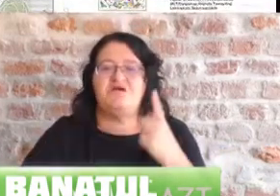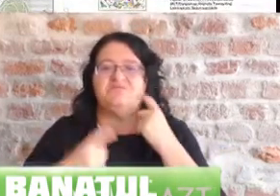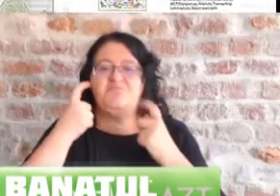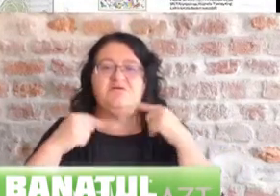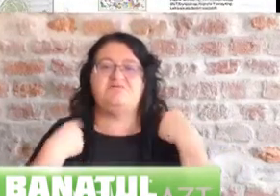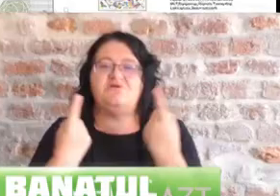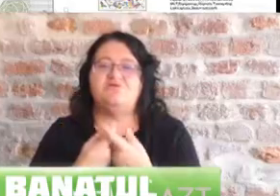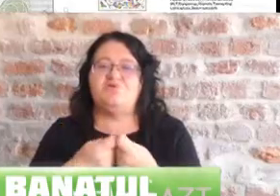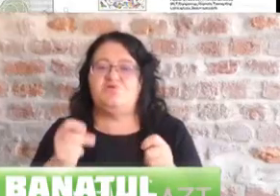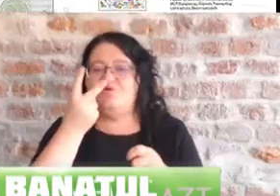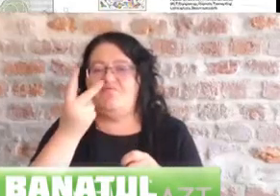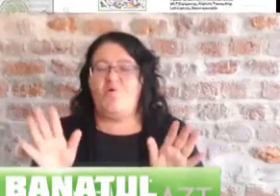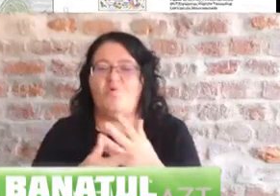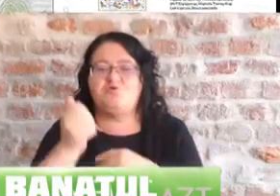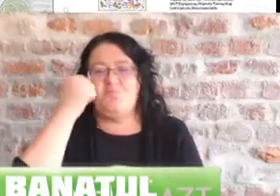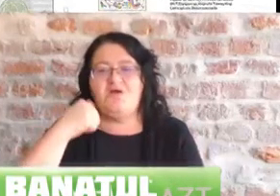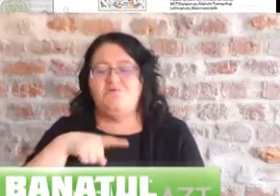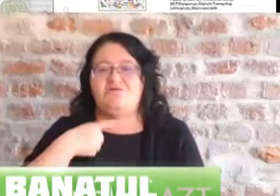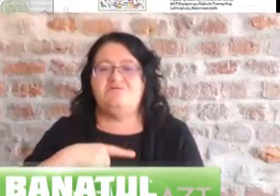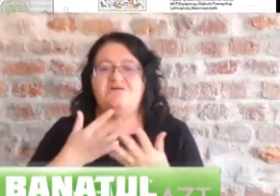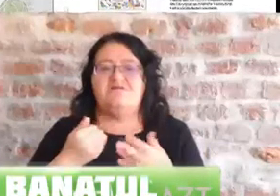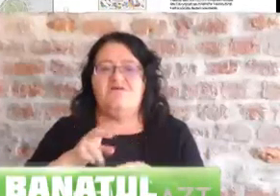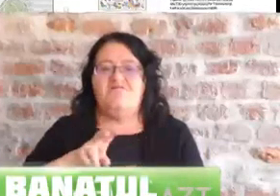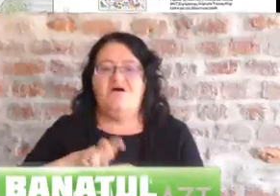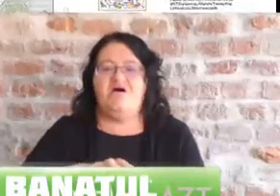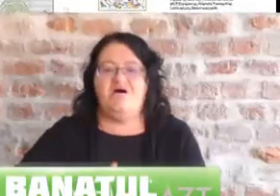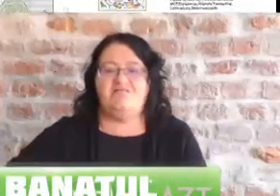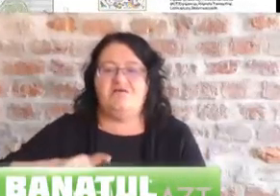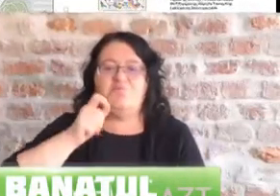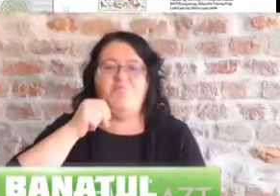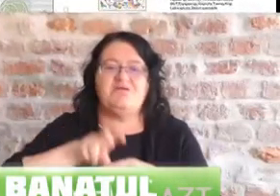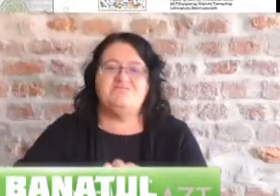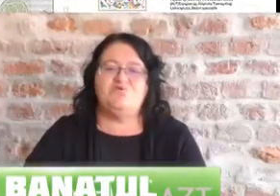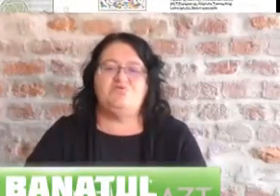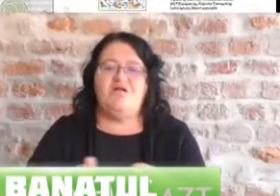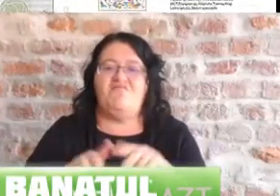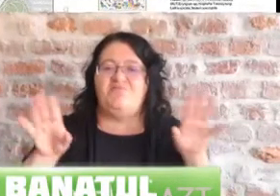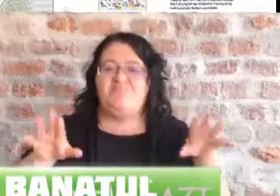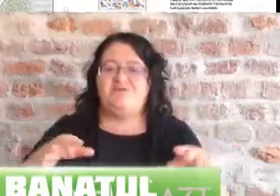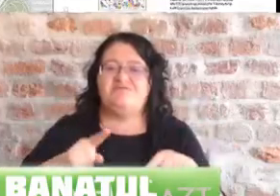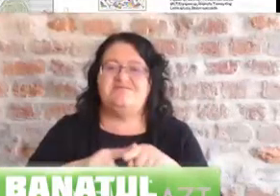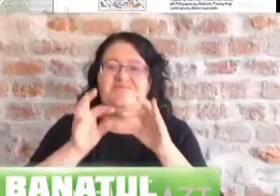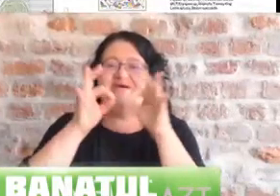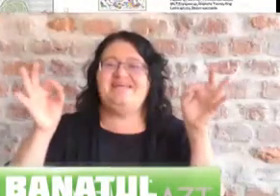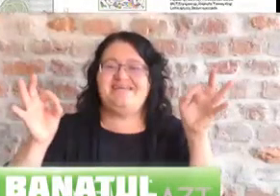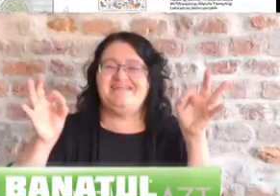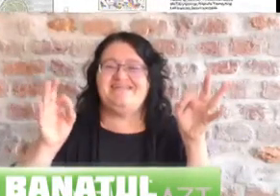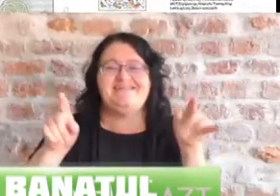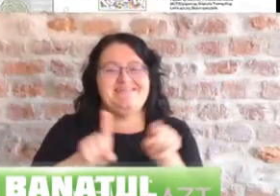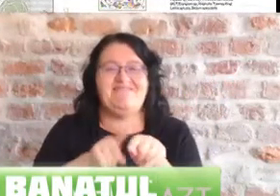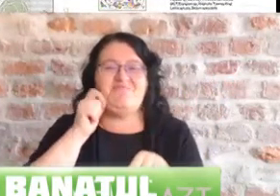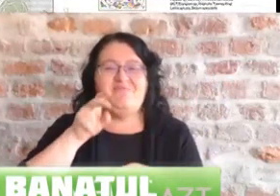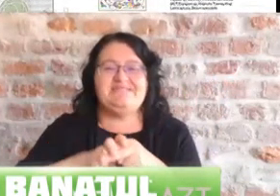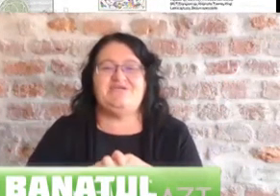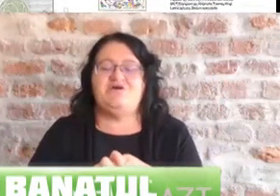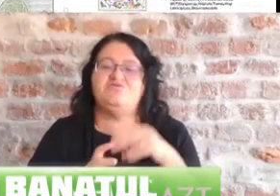experiența noastră, din tot ce am văzut, în orice piață în care există câteva trepte, oamenii instinctiv se așează ca și păsărelele pe linie de înaltă tensiune. Deci, și